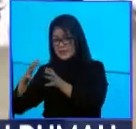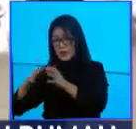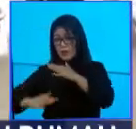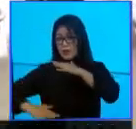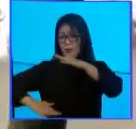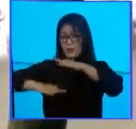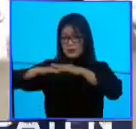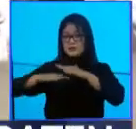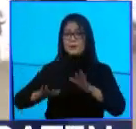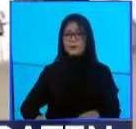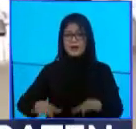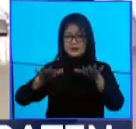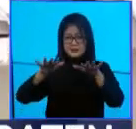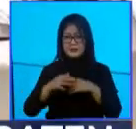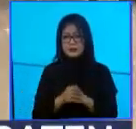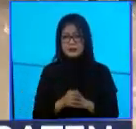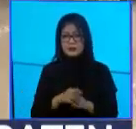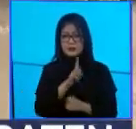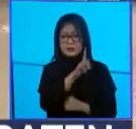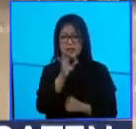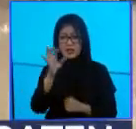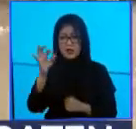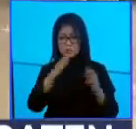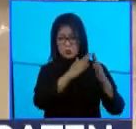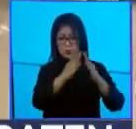Banjir juga membuat ratusan rumah tergenang.